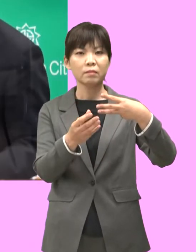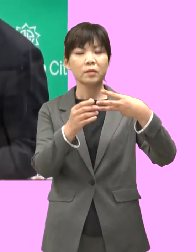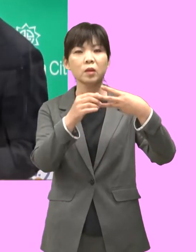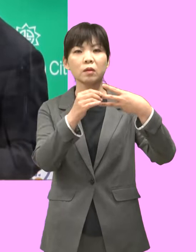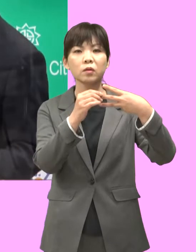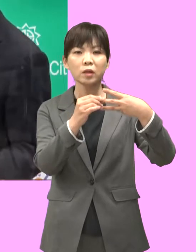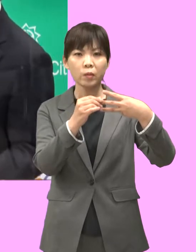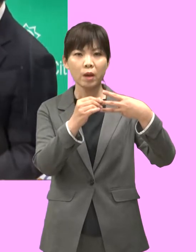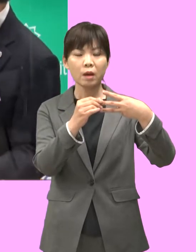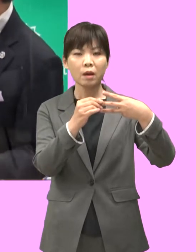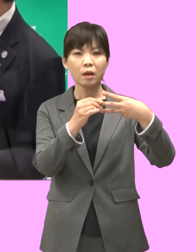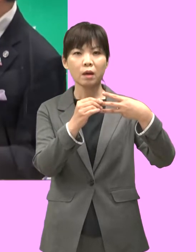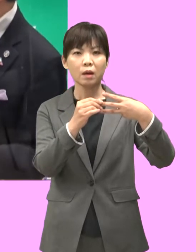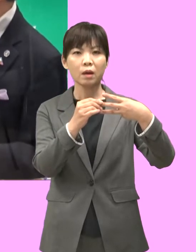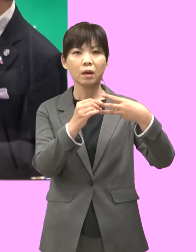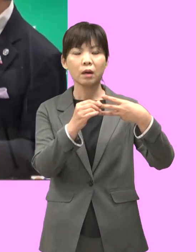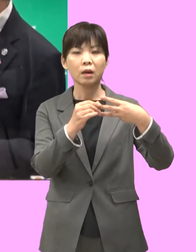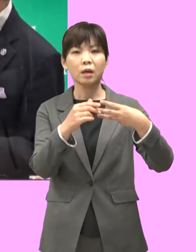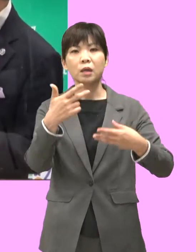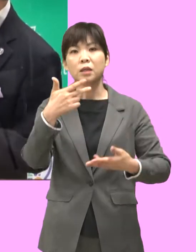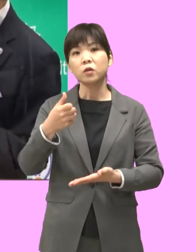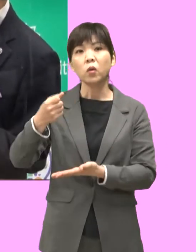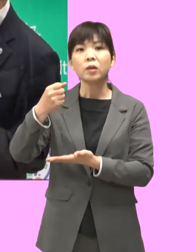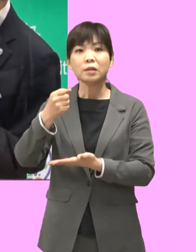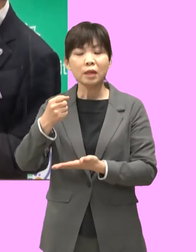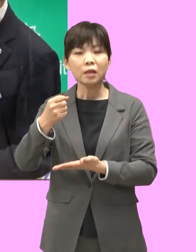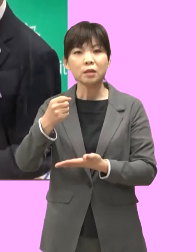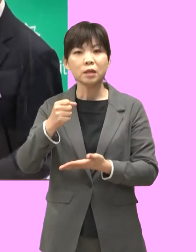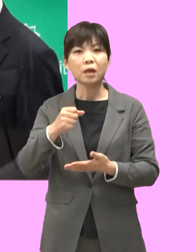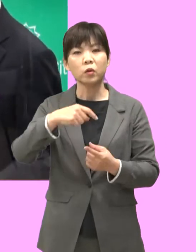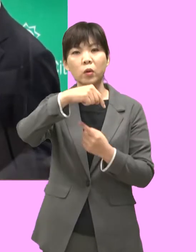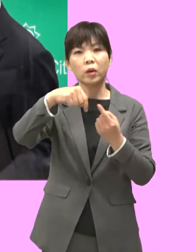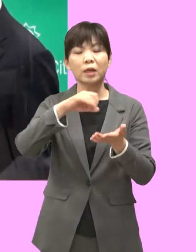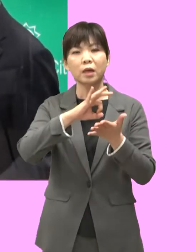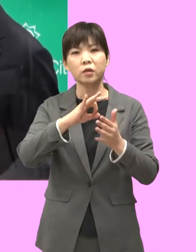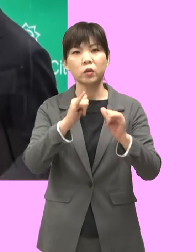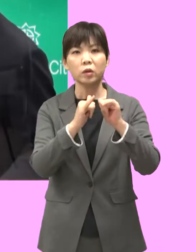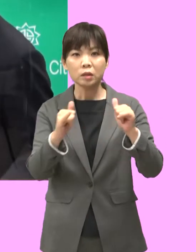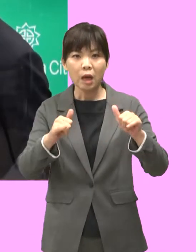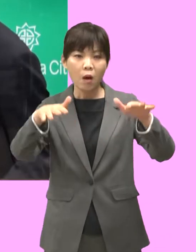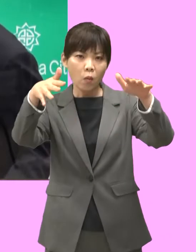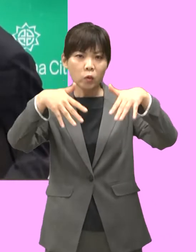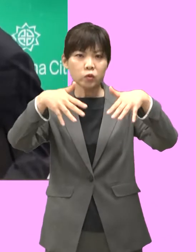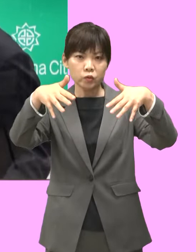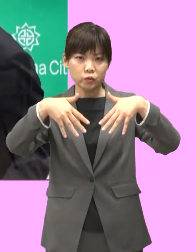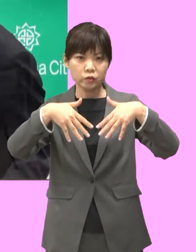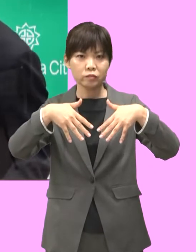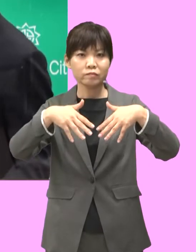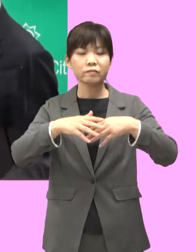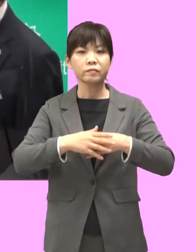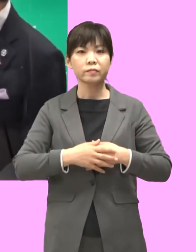2点目は、公有財産の利活用者を募集しますということであります。